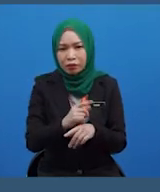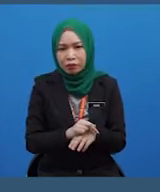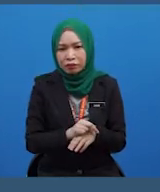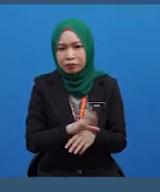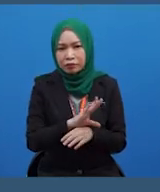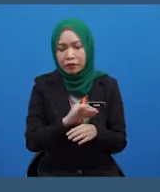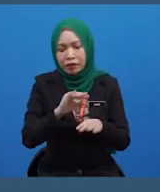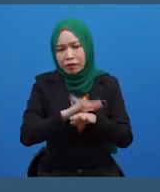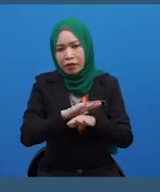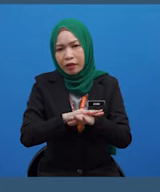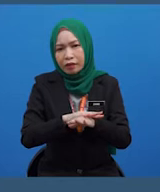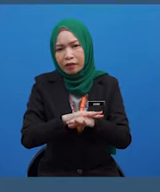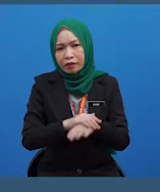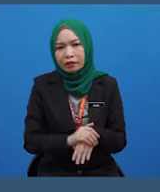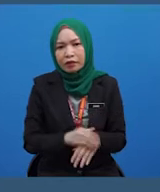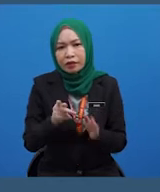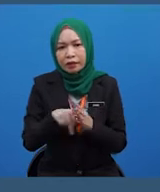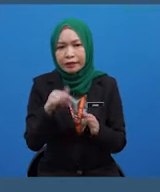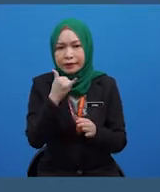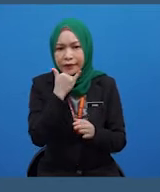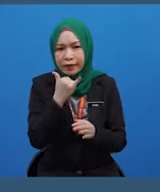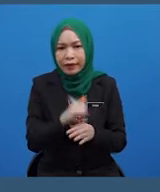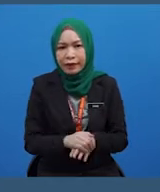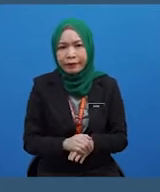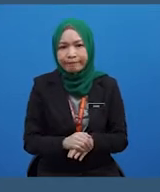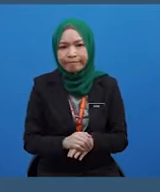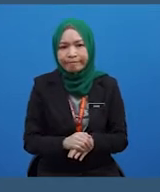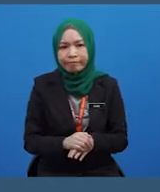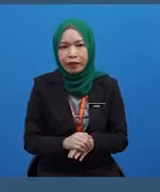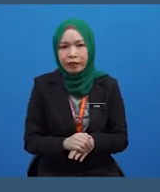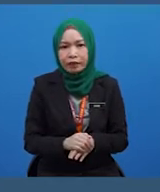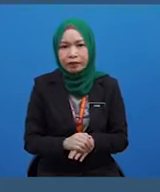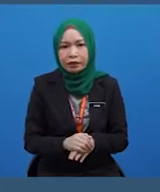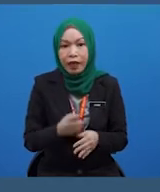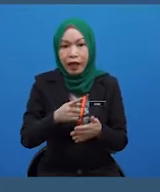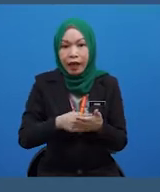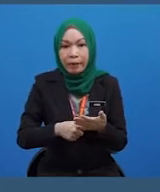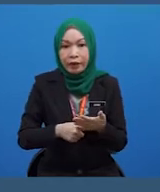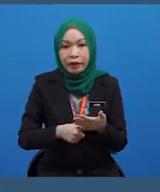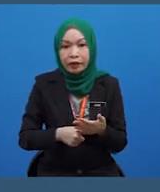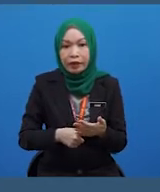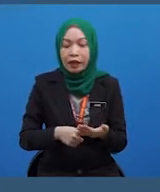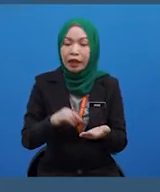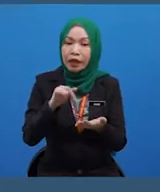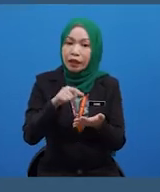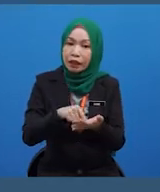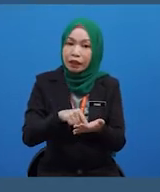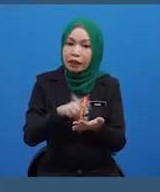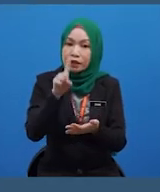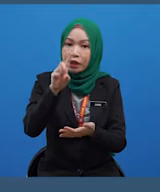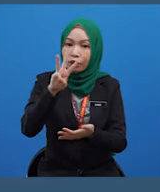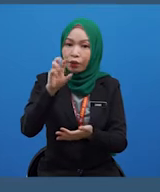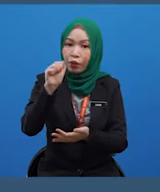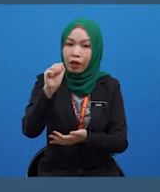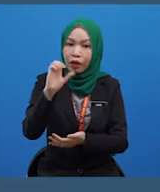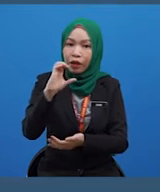Berikan alasan anda. 2 markah. Bolehkah pelajar menjawab soalan tersebut? Perhatikan cadangan